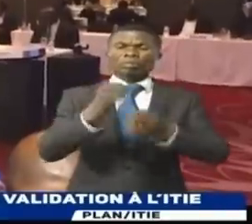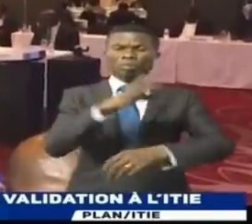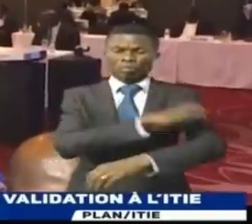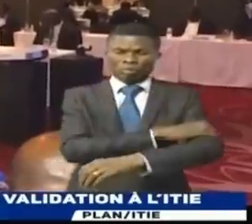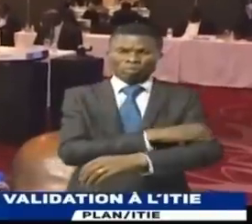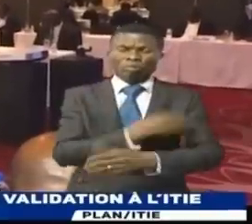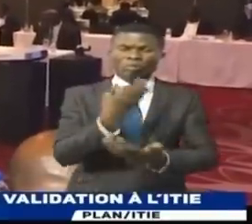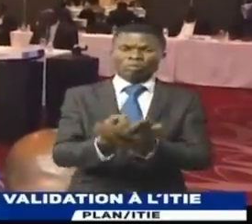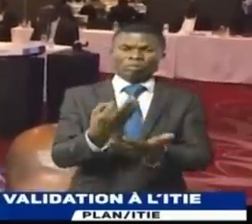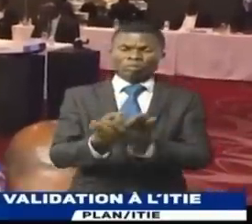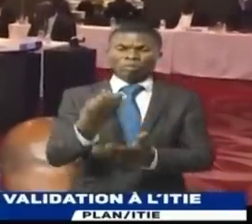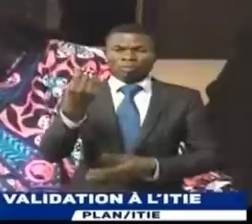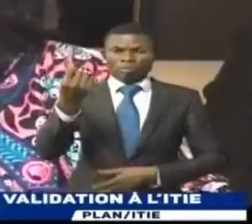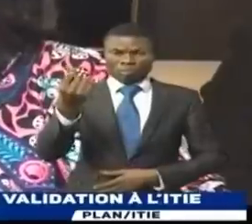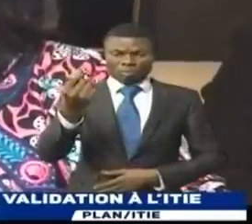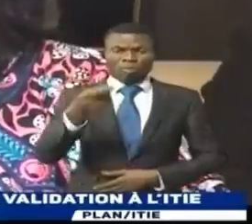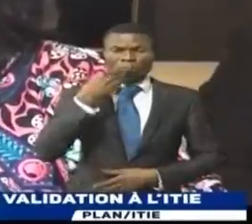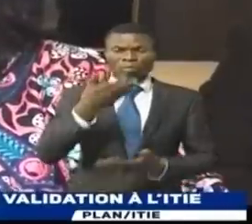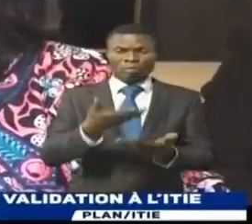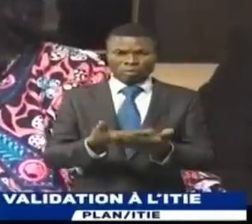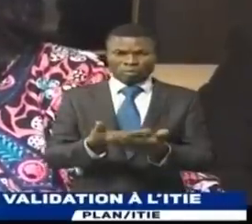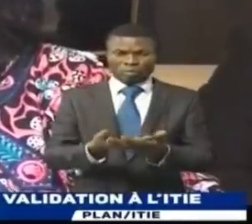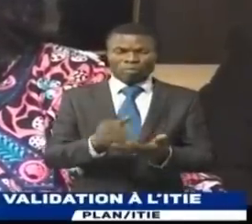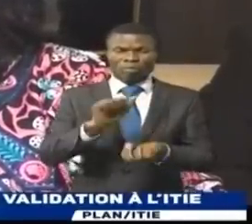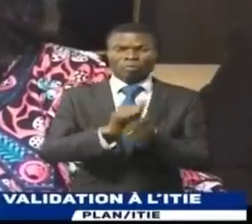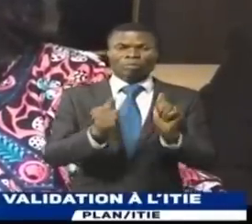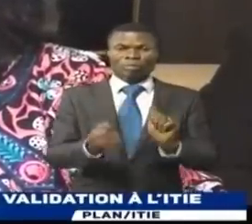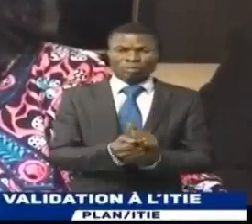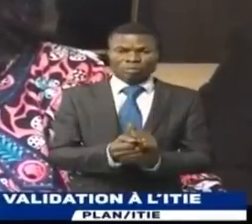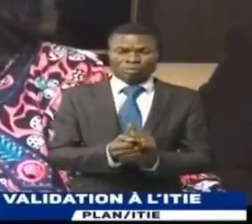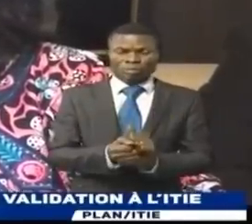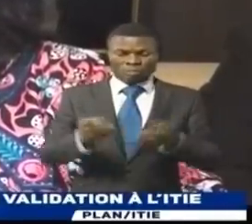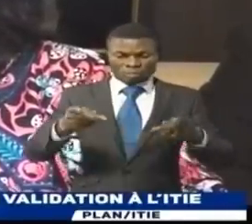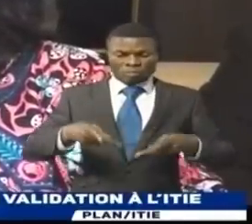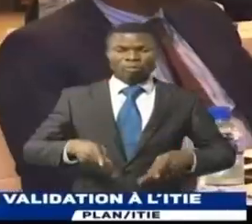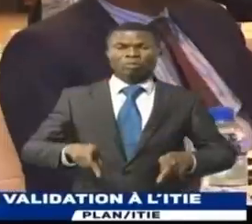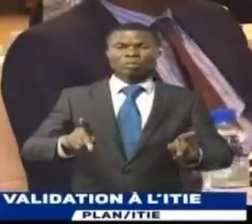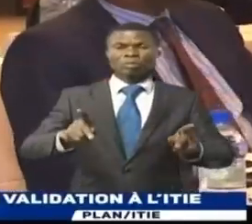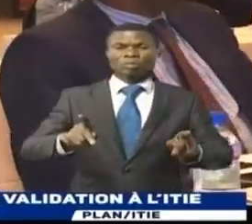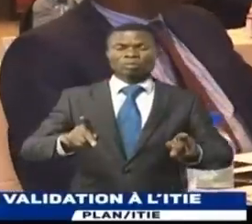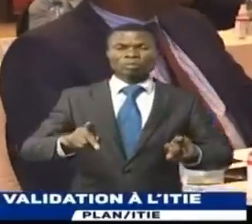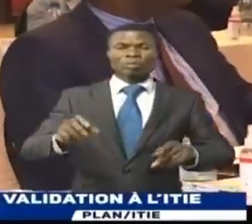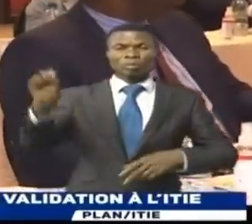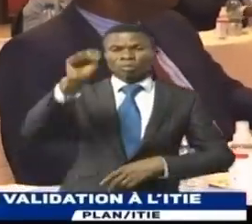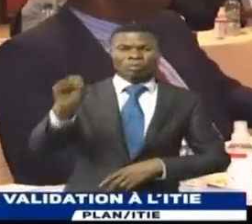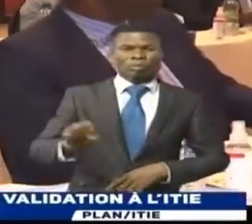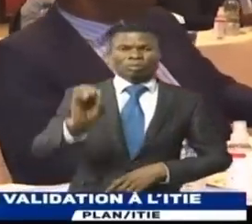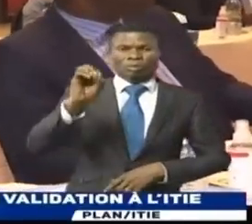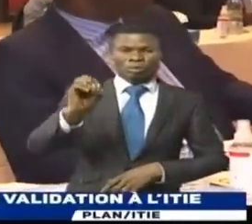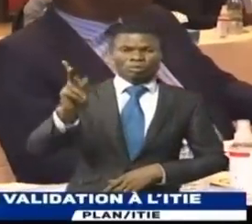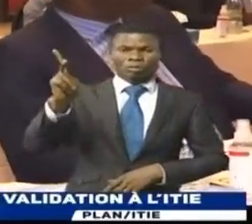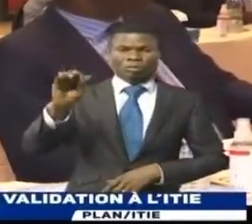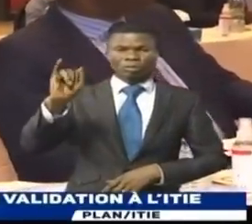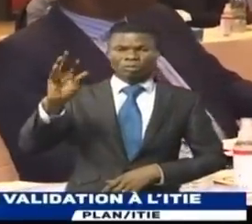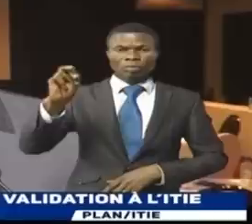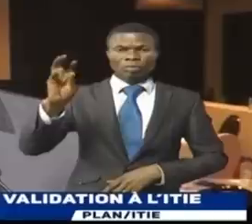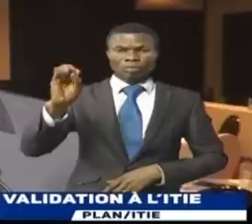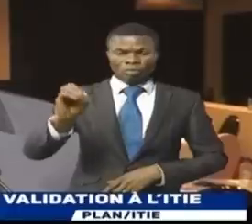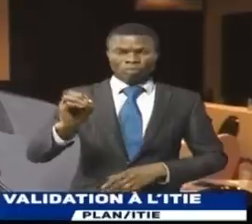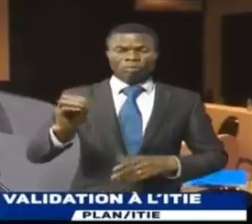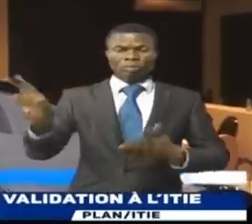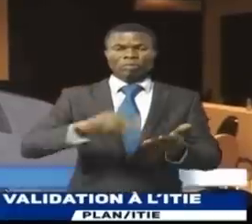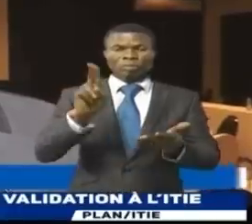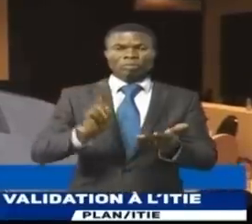fonds minier étaient évoqués. Questions liées au permis de la Sokimo avec le contrat qui